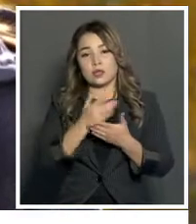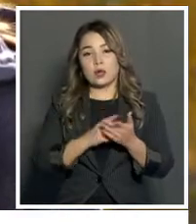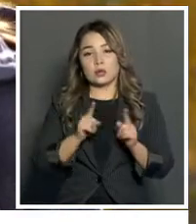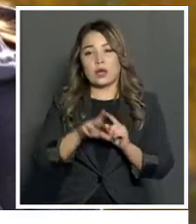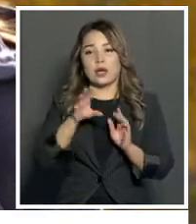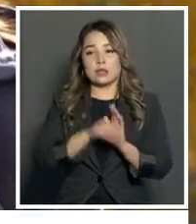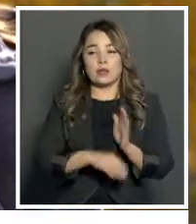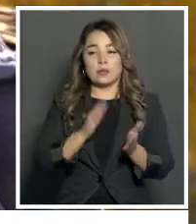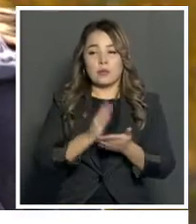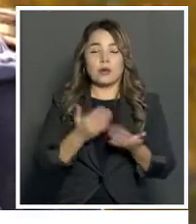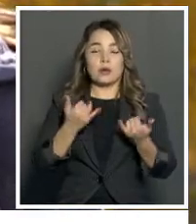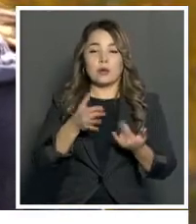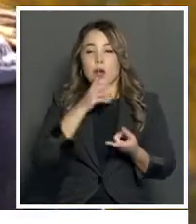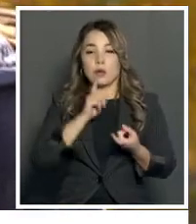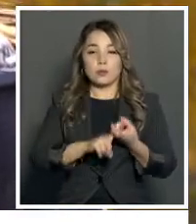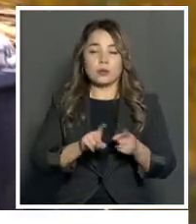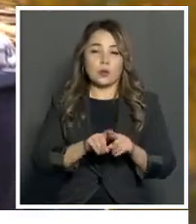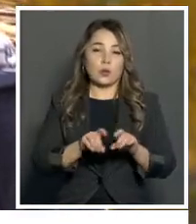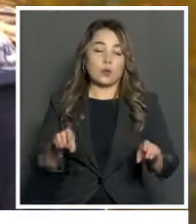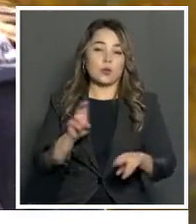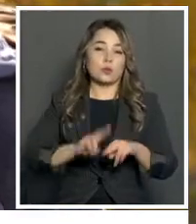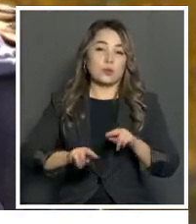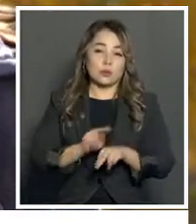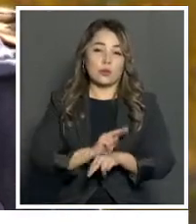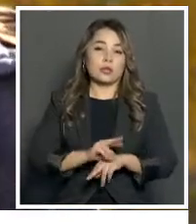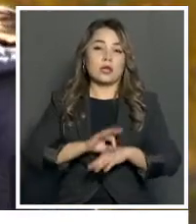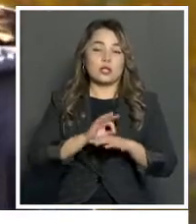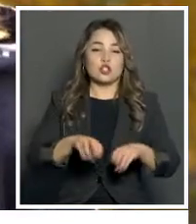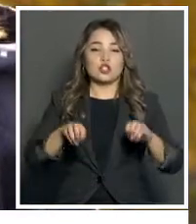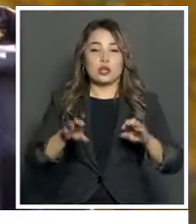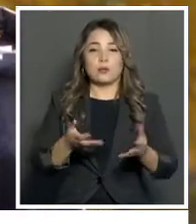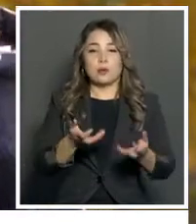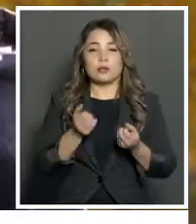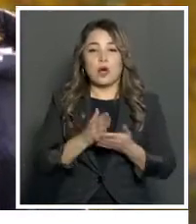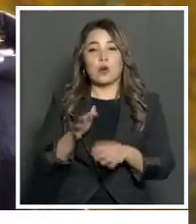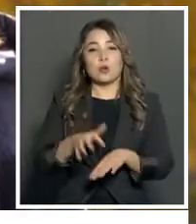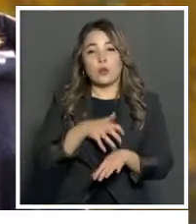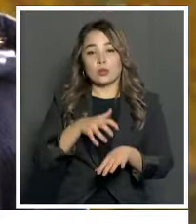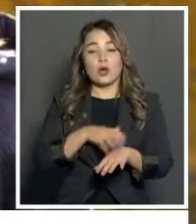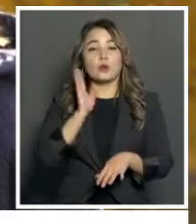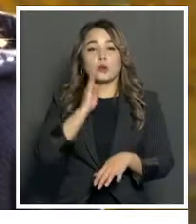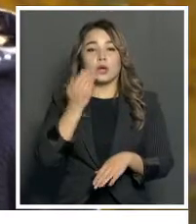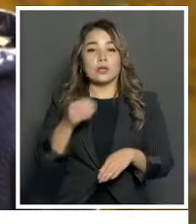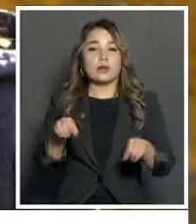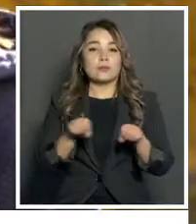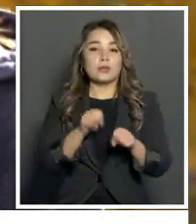қосылды. Қазіргі уақытта әкімдік құбырды жөндеу туралы шешім қабылдады. Көкшетау су арнасы